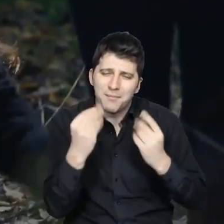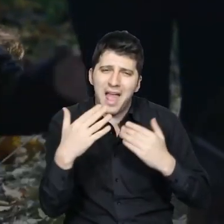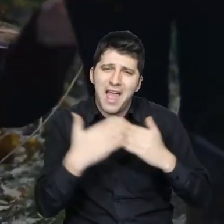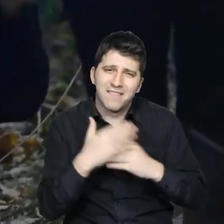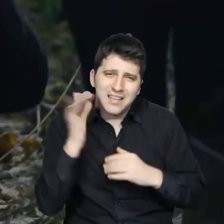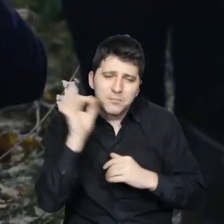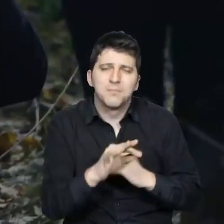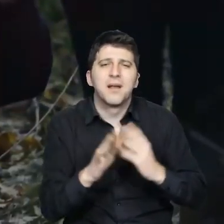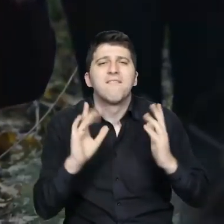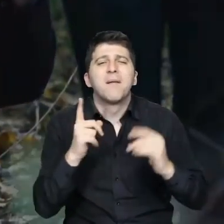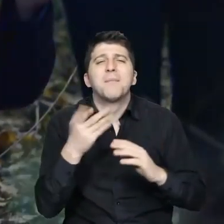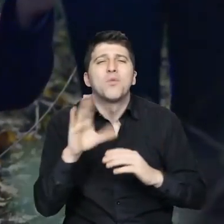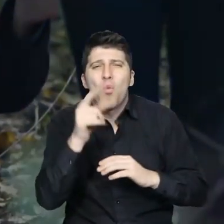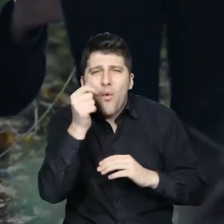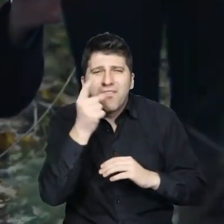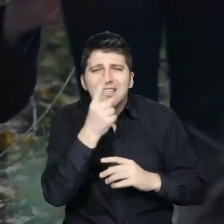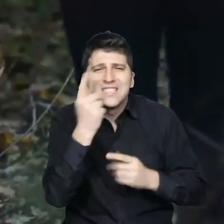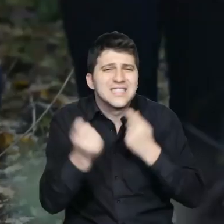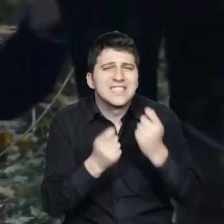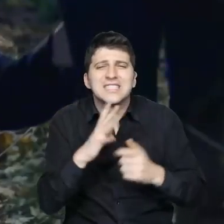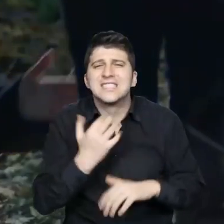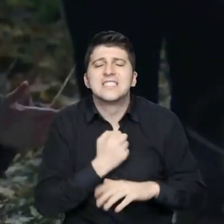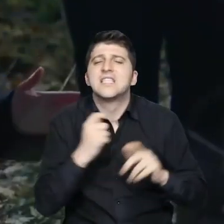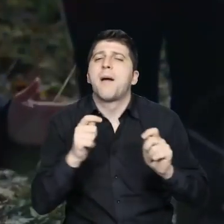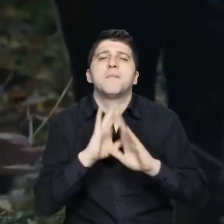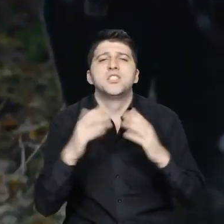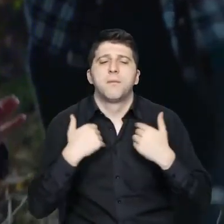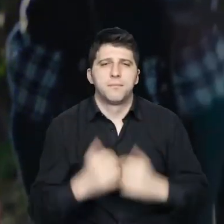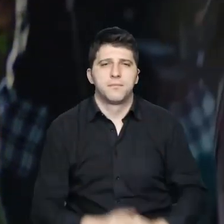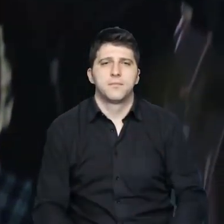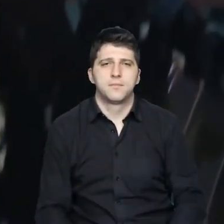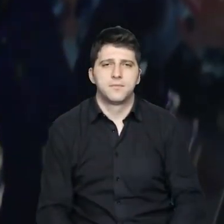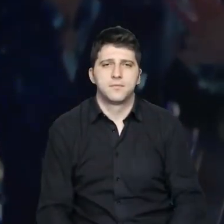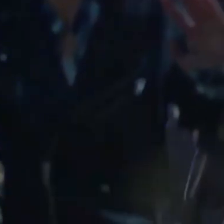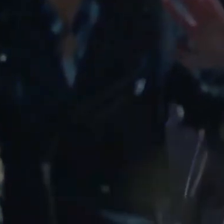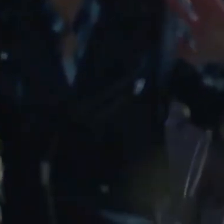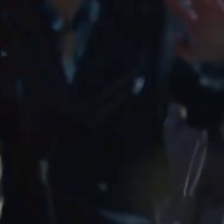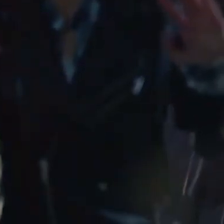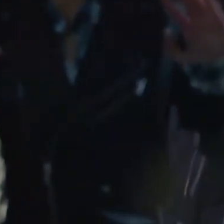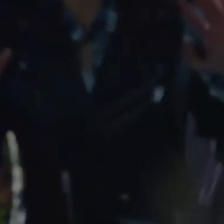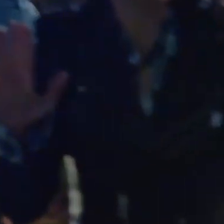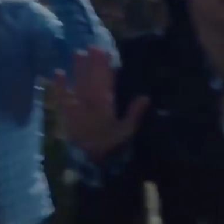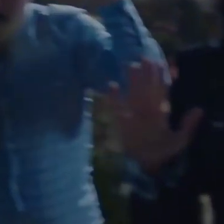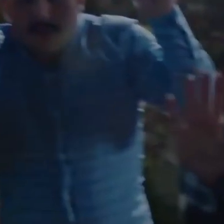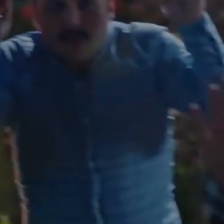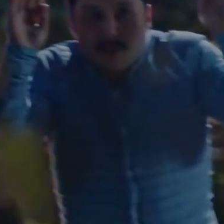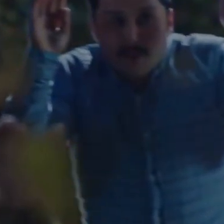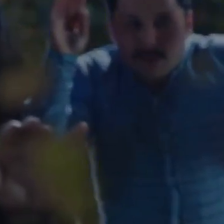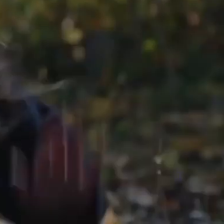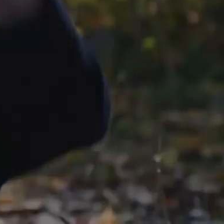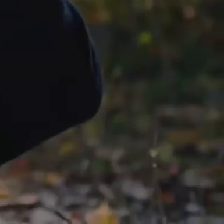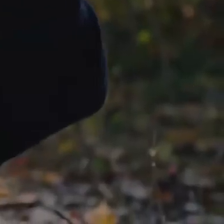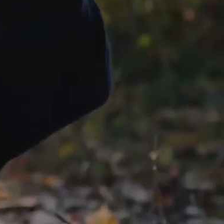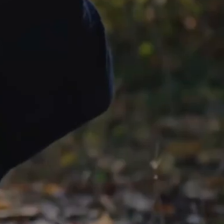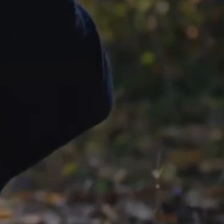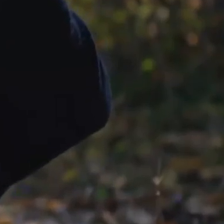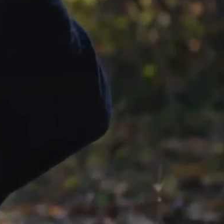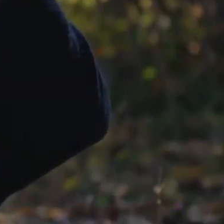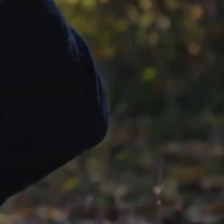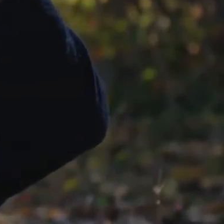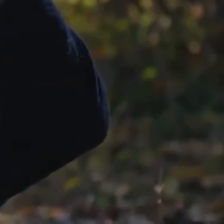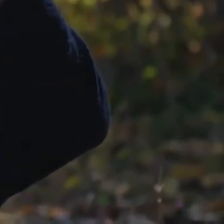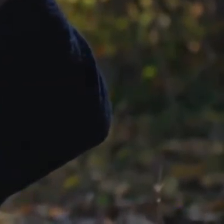da. Ufak tefek şeyleri sıkıntı etmeyeceğim. Diğerlerinin ellerini havada görünce panikli o da kaldırdı.